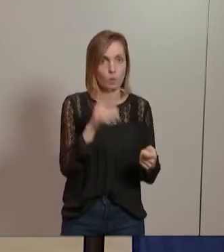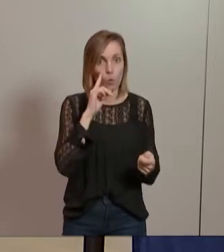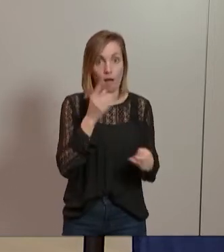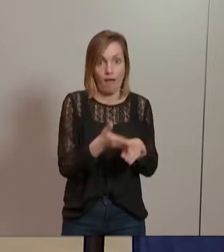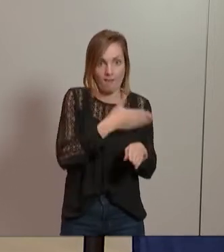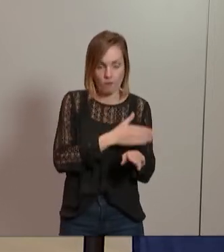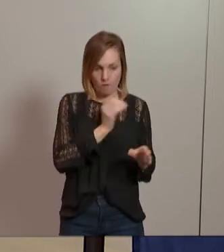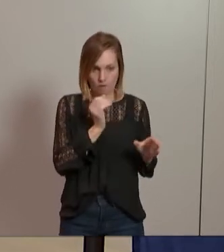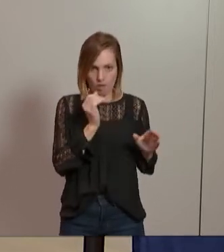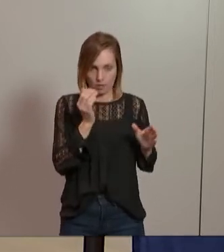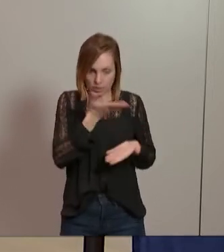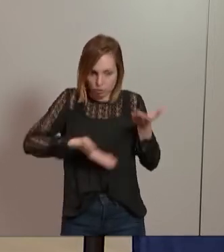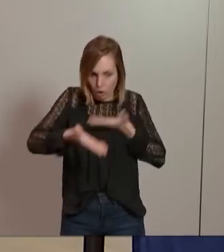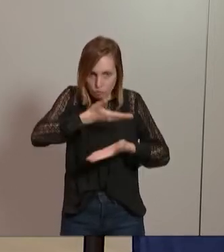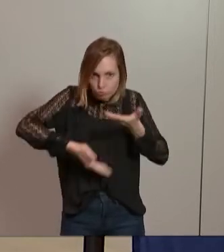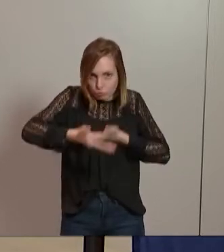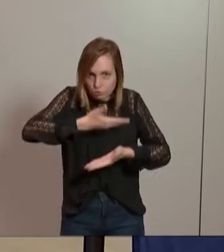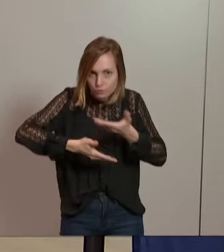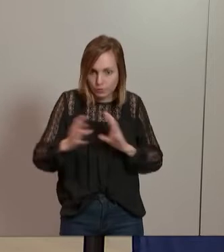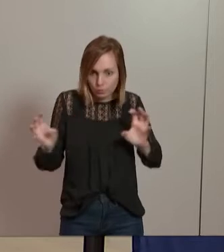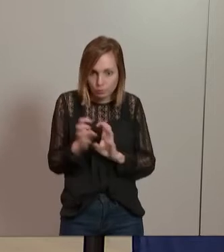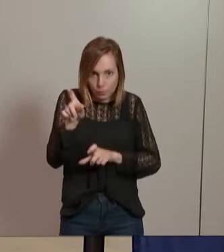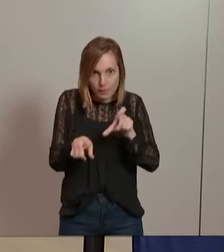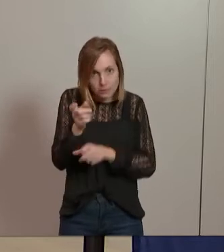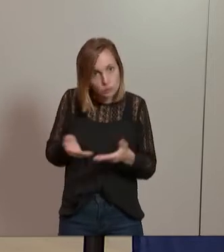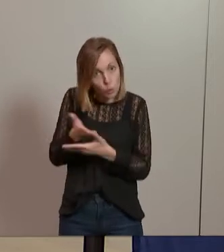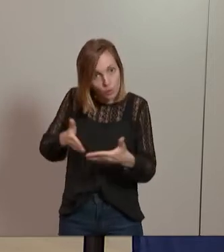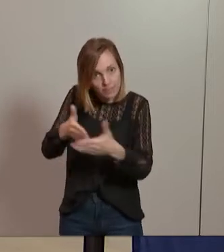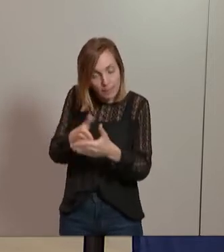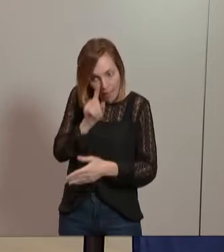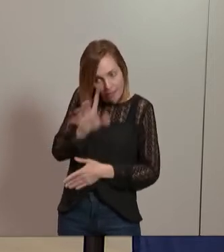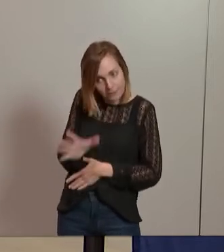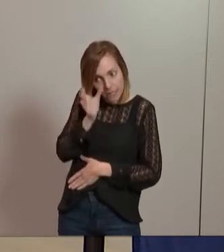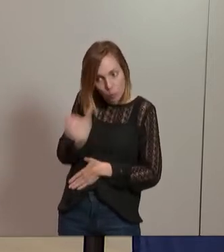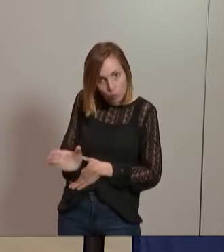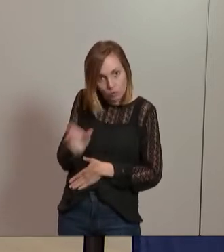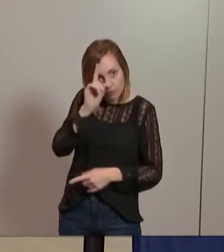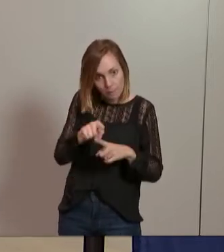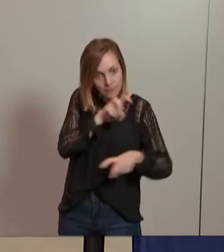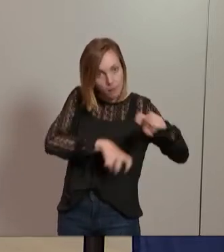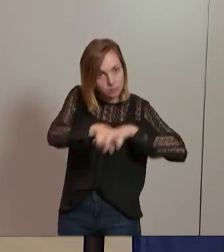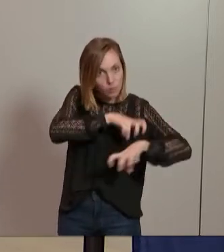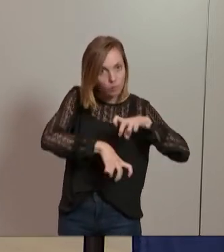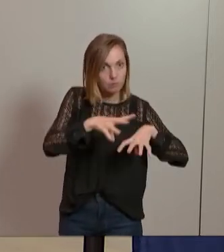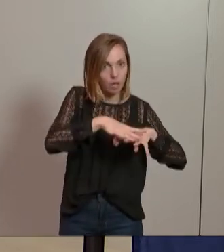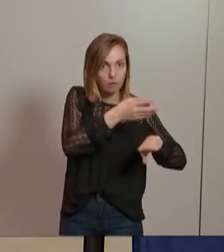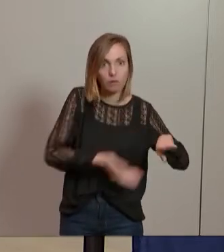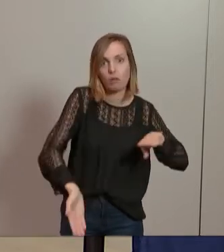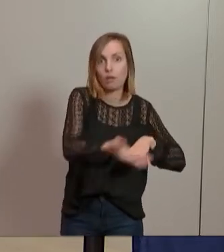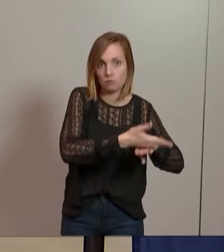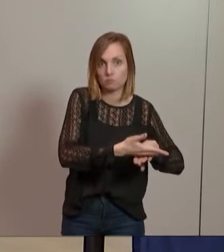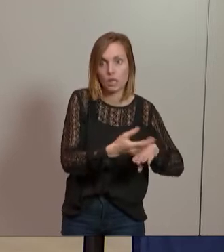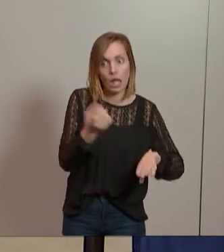de recueillir la parole d'un groupe de personnes concernées sur la question des déplacements dans ce futur quartier. Et la plupart des